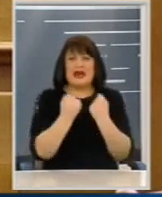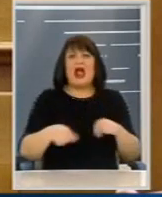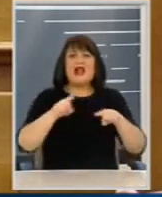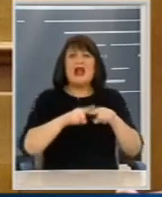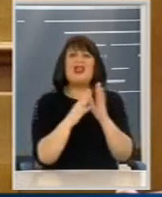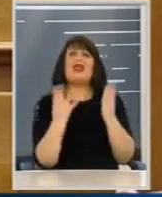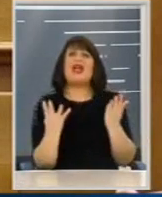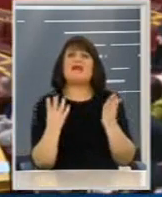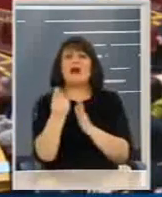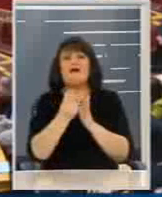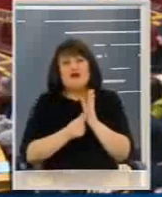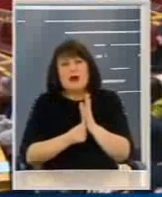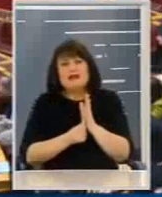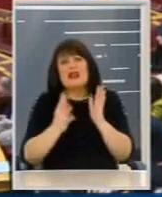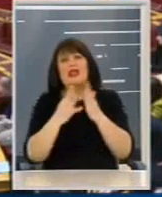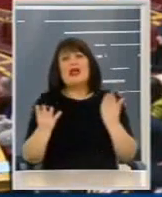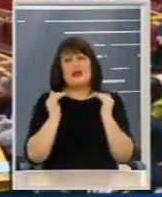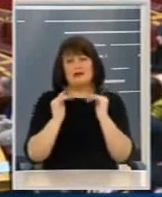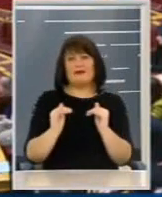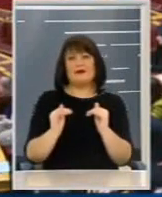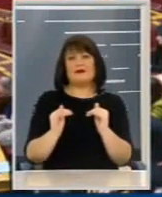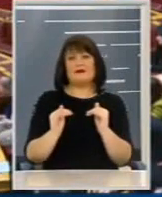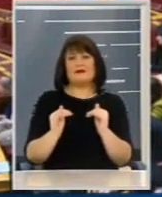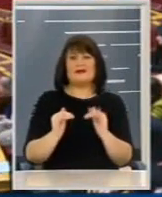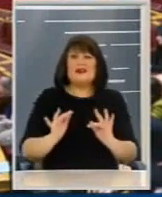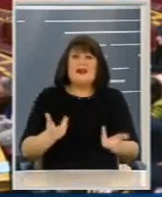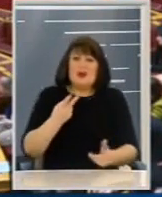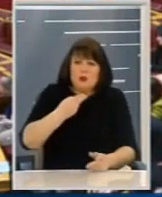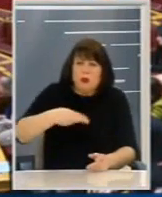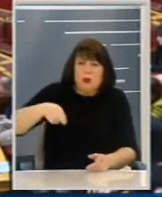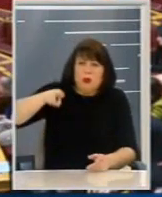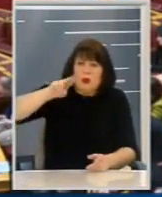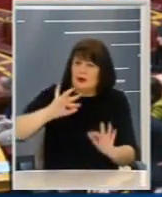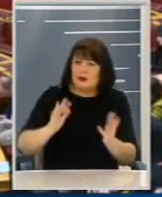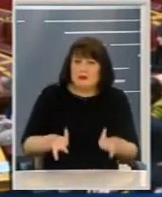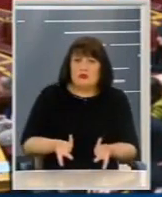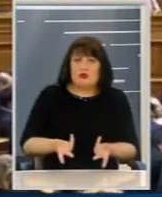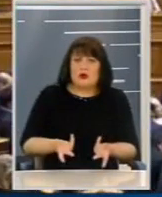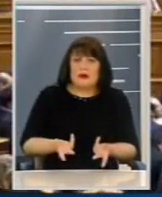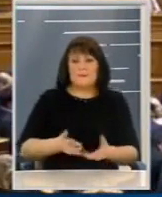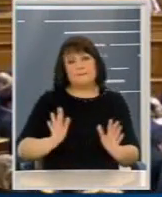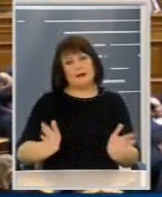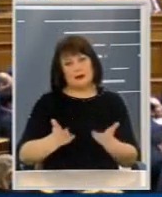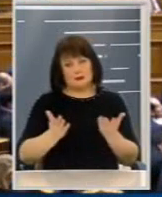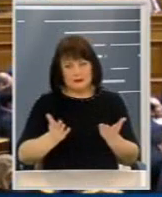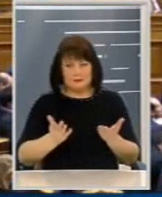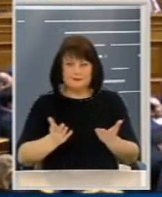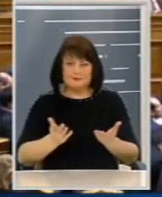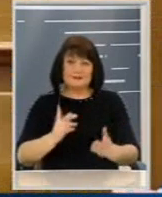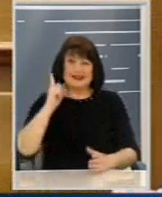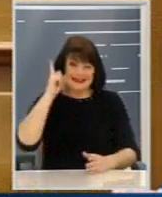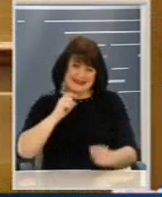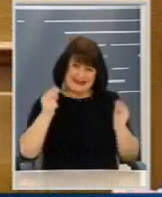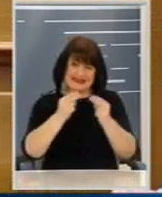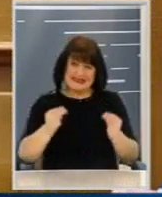το 2015 και ξανά 19 το 2016. Πού είναι αυτή η έξαρση? Και εν πάση περιπτώσει, τα ξέρετε αυτά τα